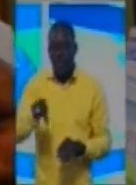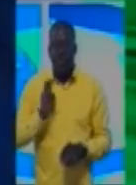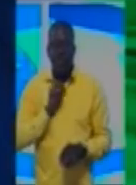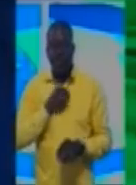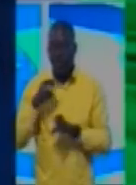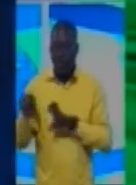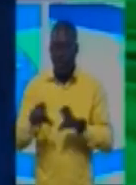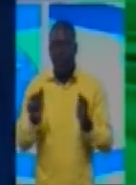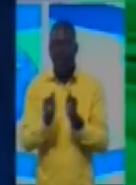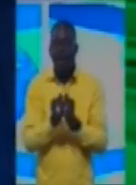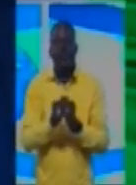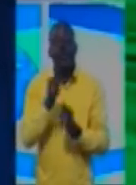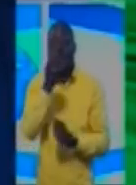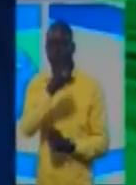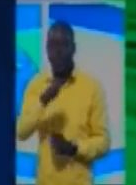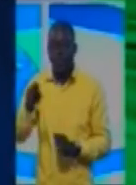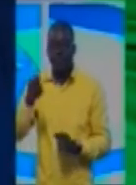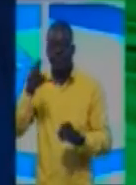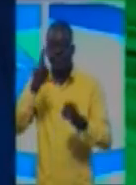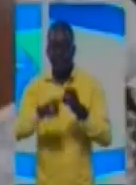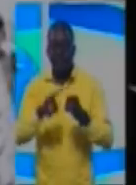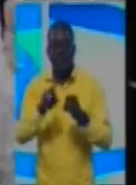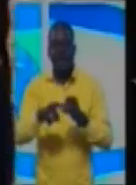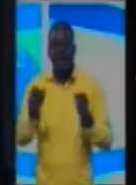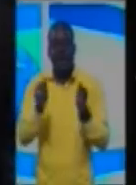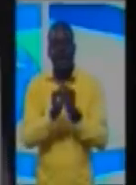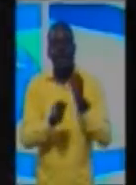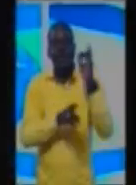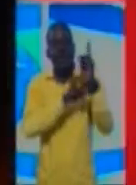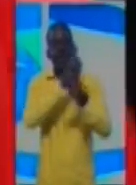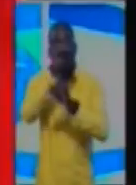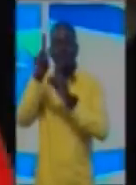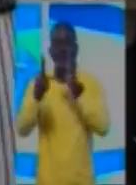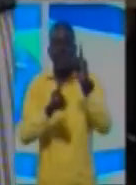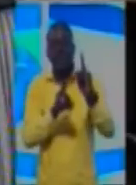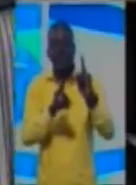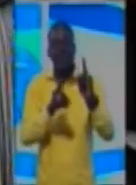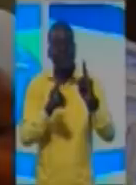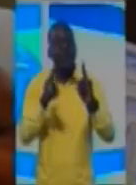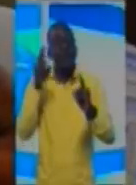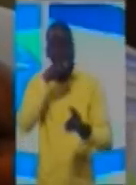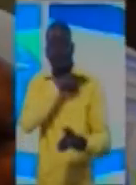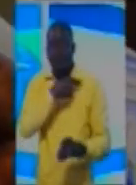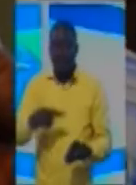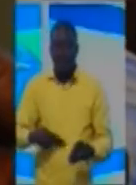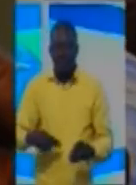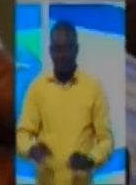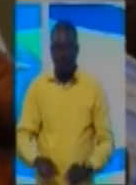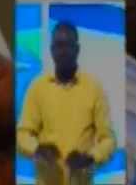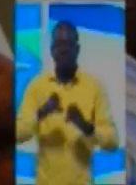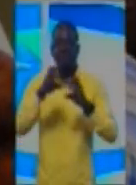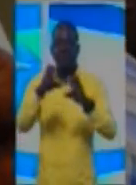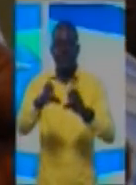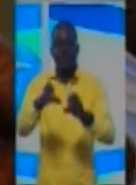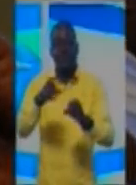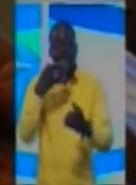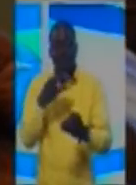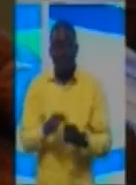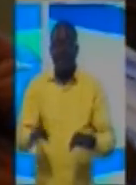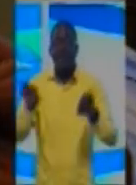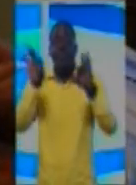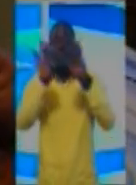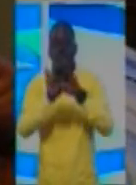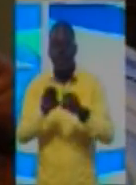l'Arabie Saoudite. Et tout dernièrement, avec les déplacés, l'Arabie Saoudite a fait donc une contribution assez substantielle au niveau